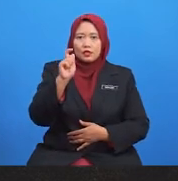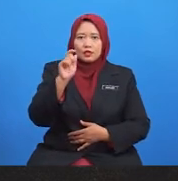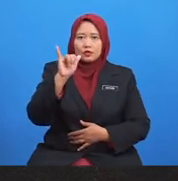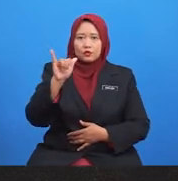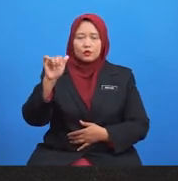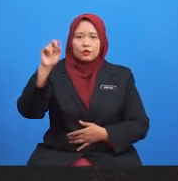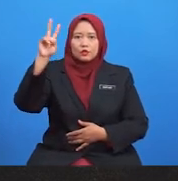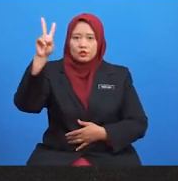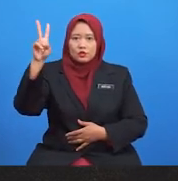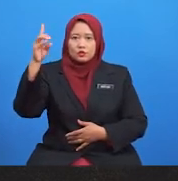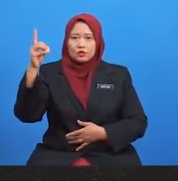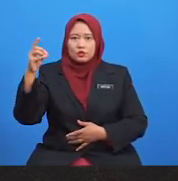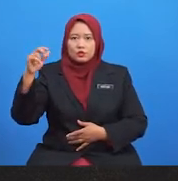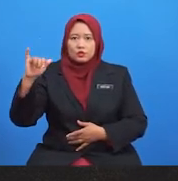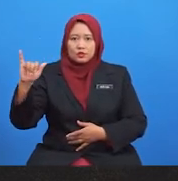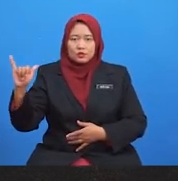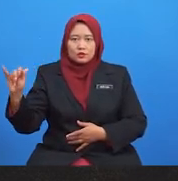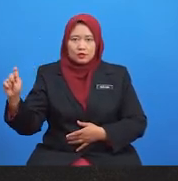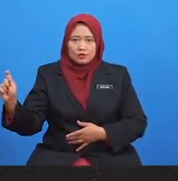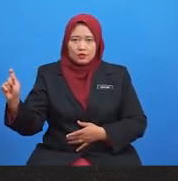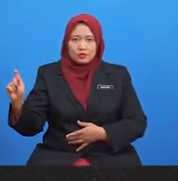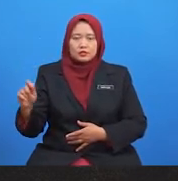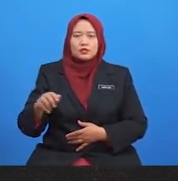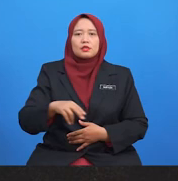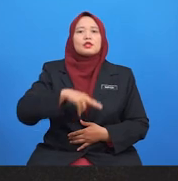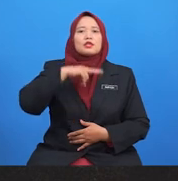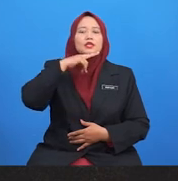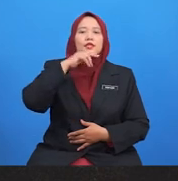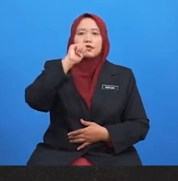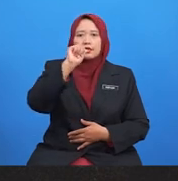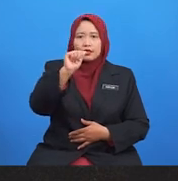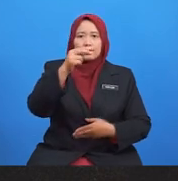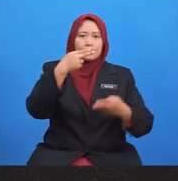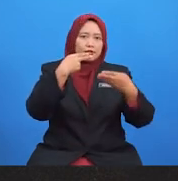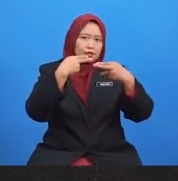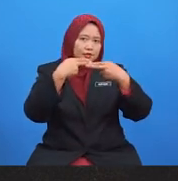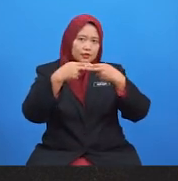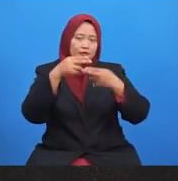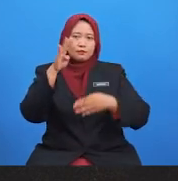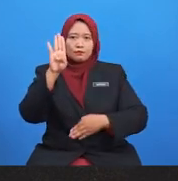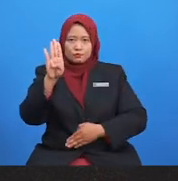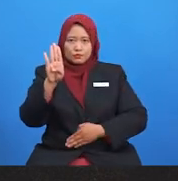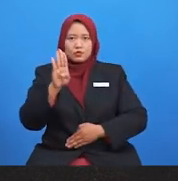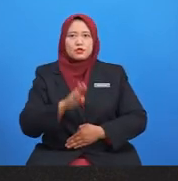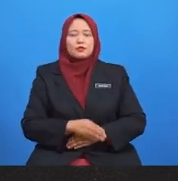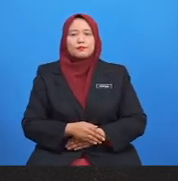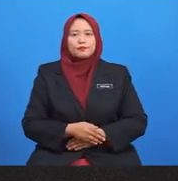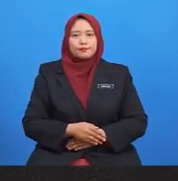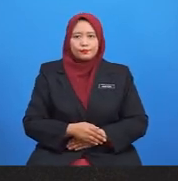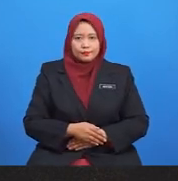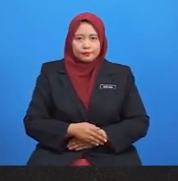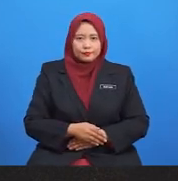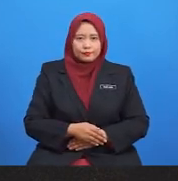B merupakan suatu pemala manakala Y adalah fungsi atau